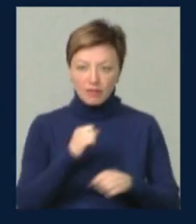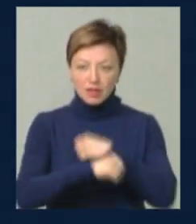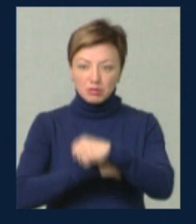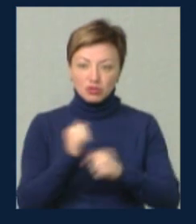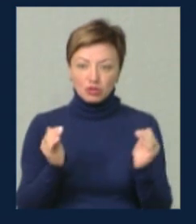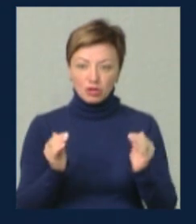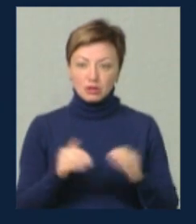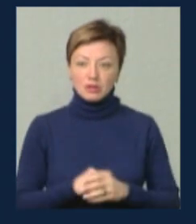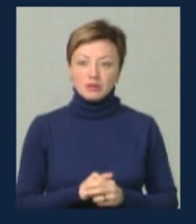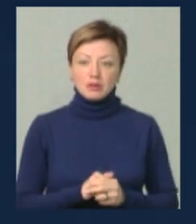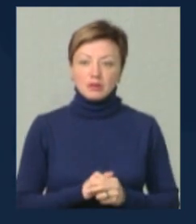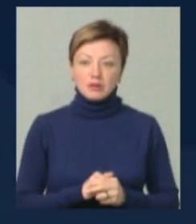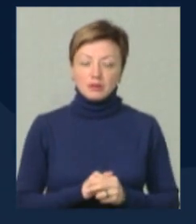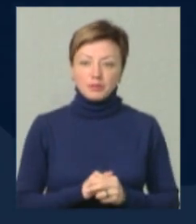ведмежат.